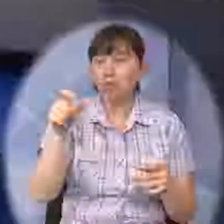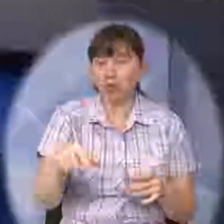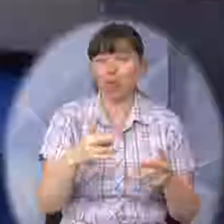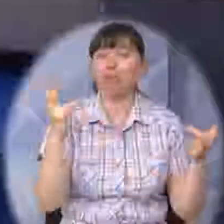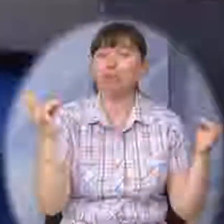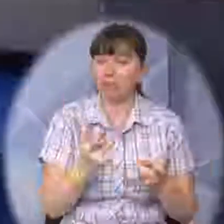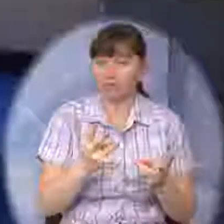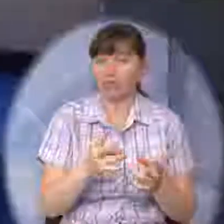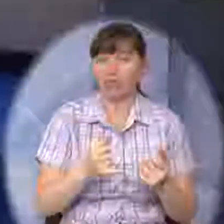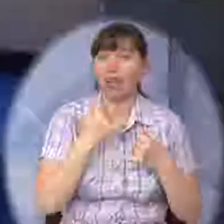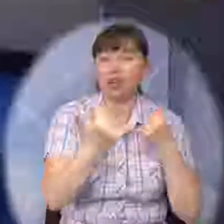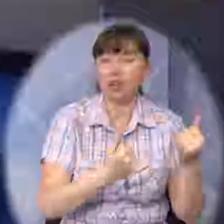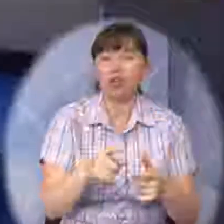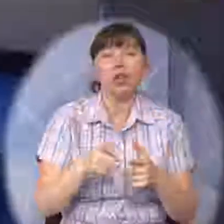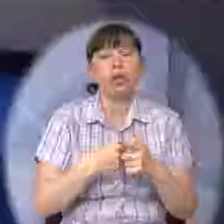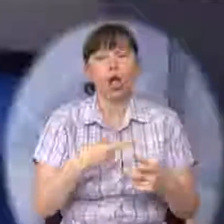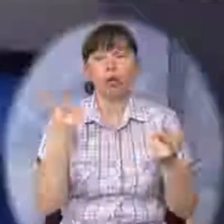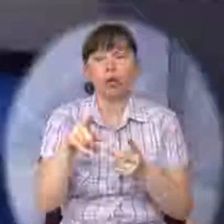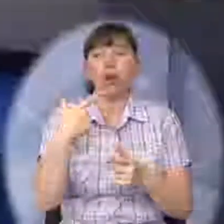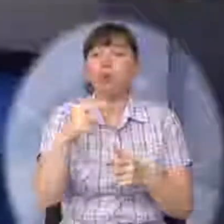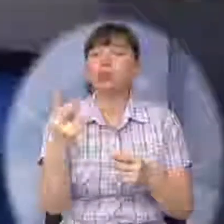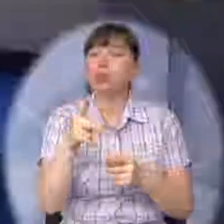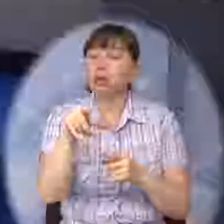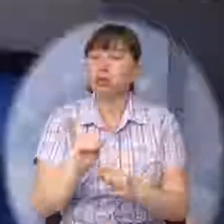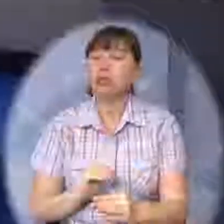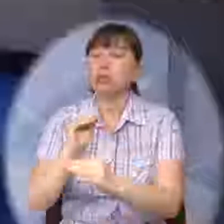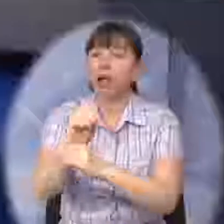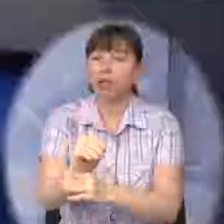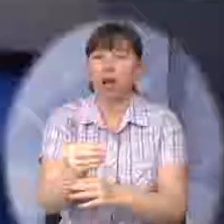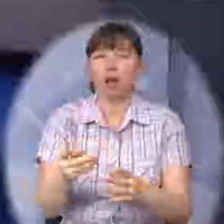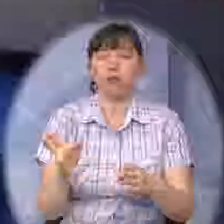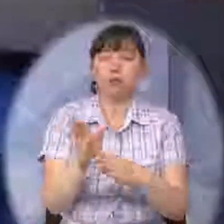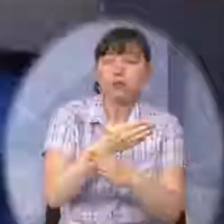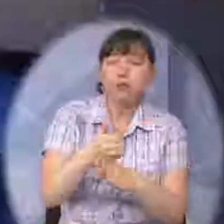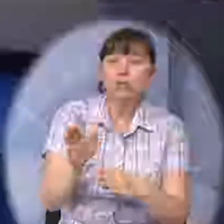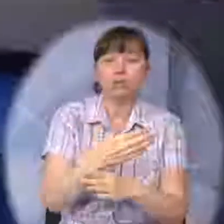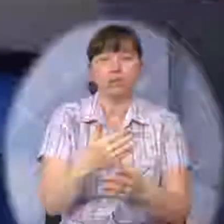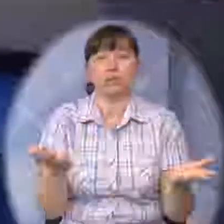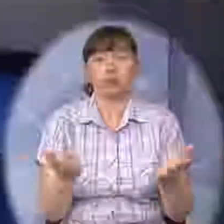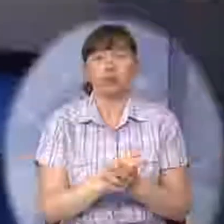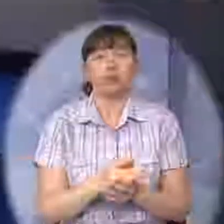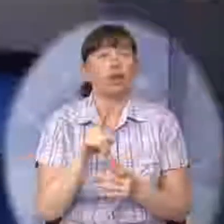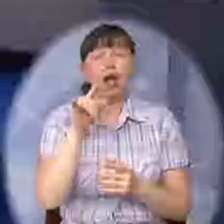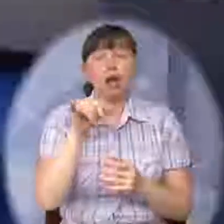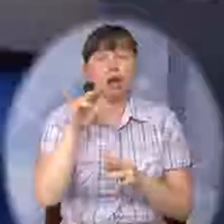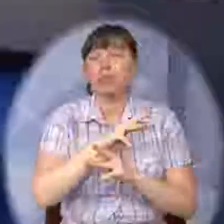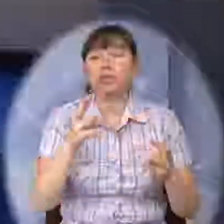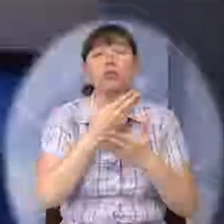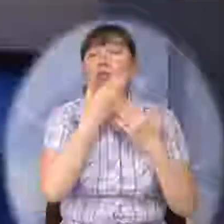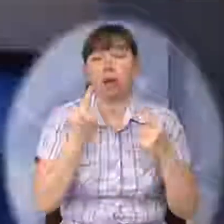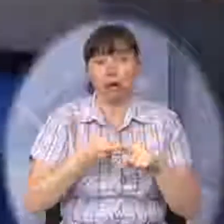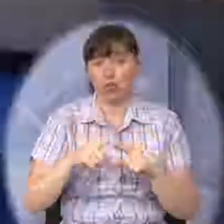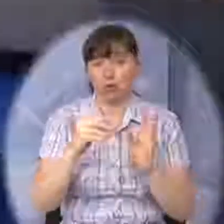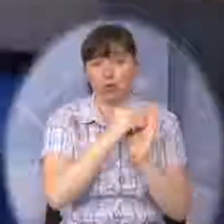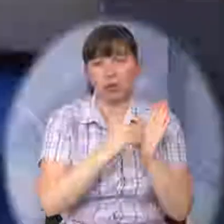Unde ar fi nevoie de crescut numărul de prestatori, de crescut numărul de servicii pentru beneficiari Și pentru